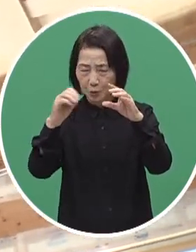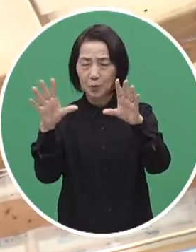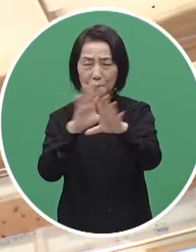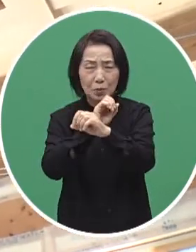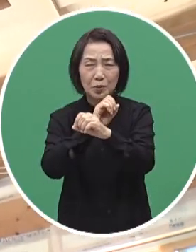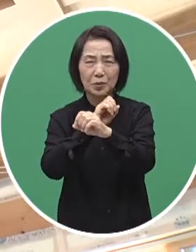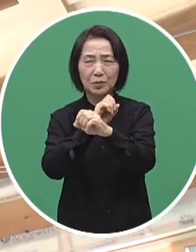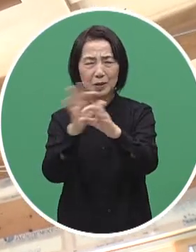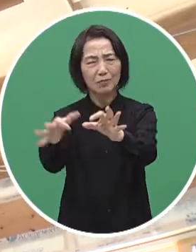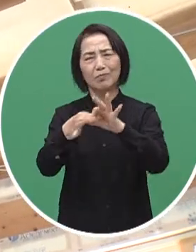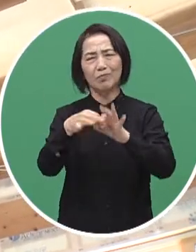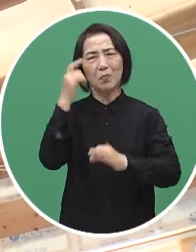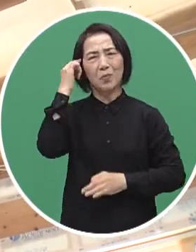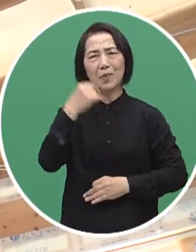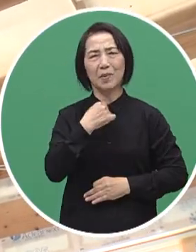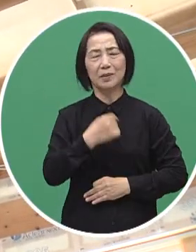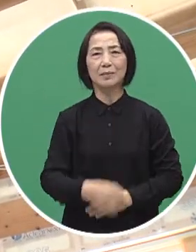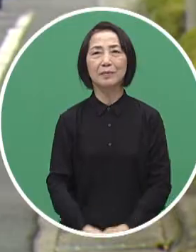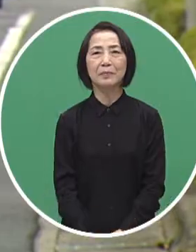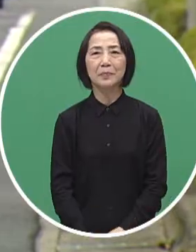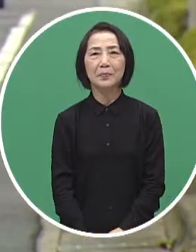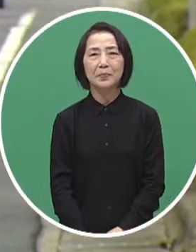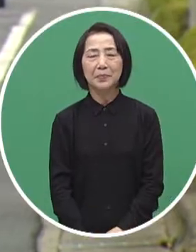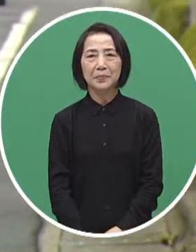なというふうに思っております